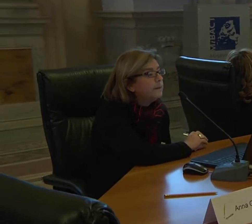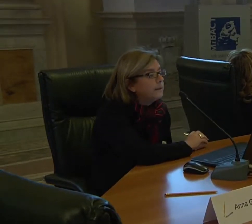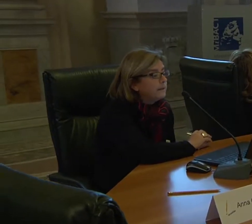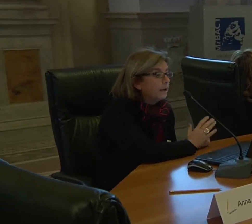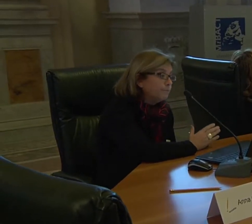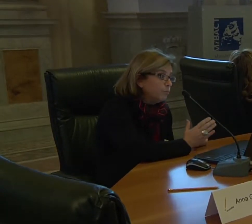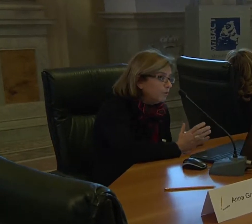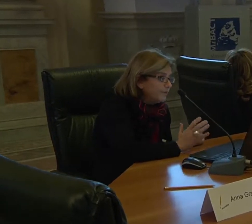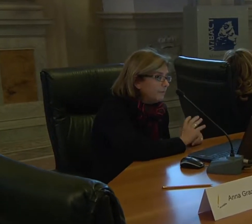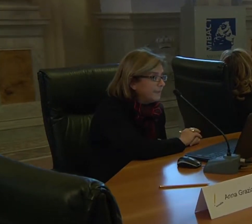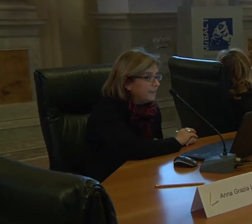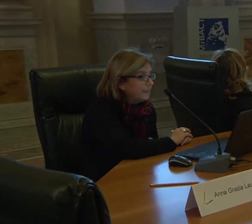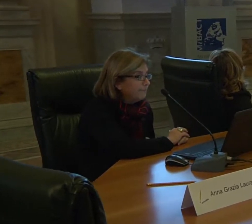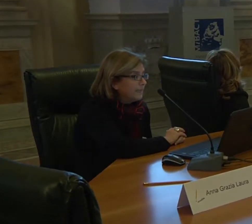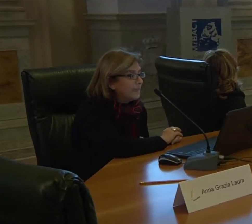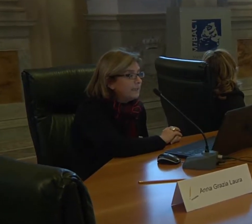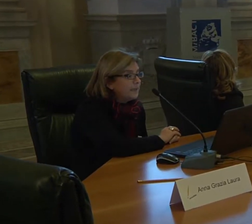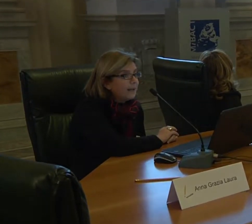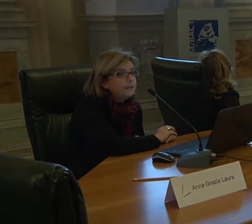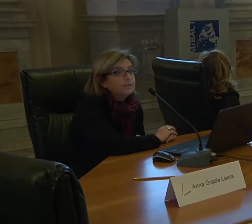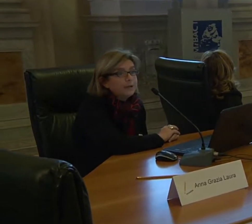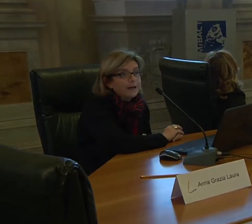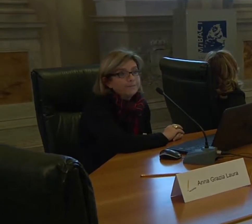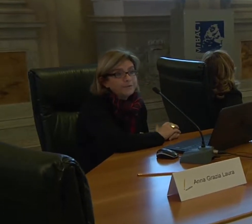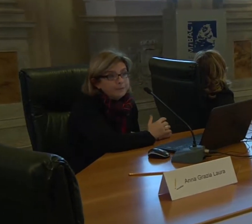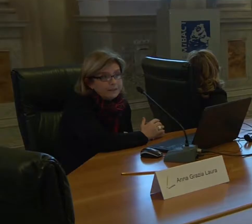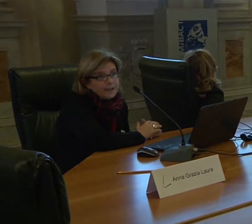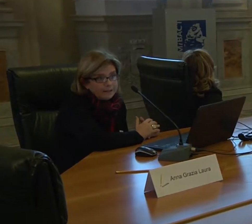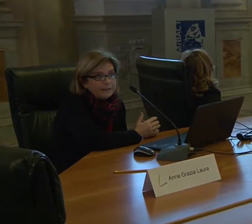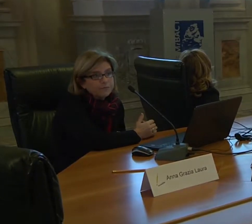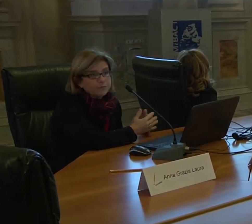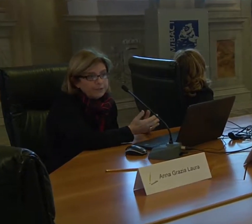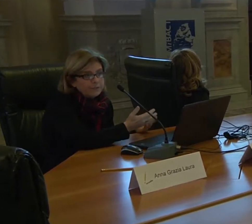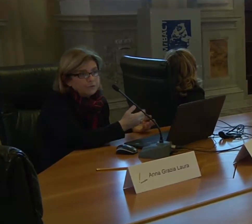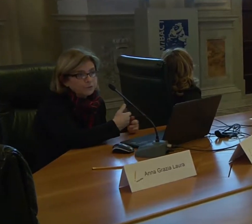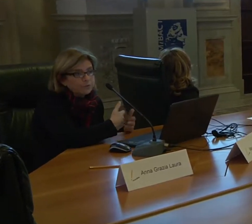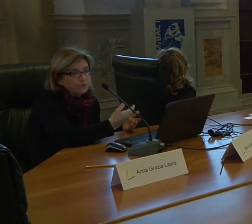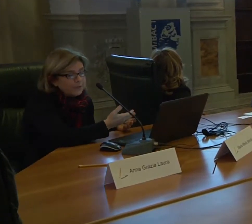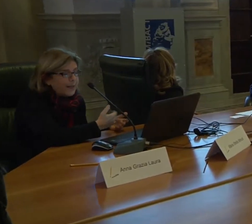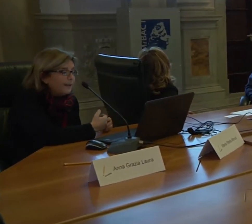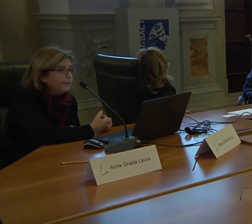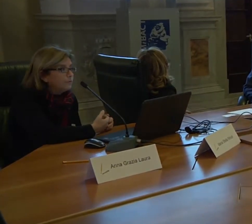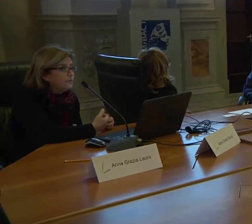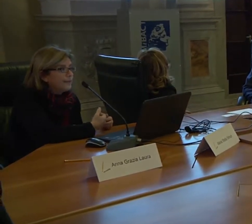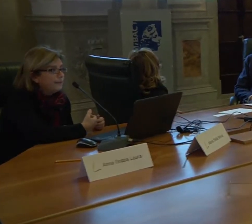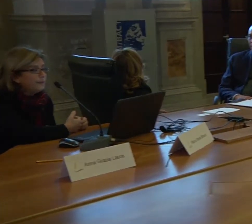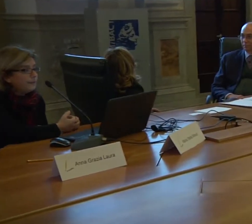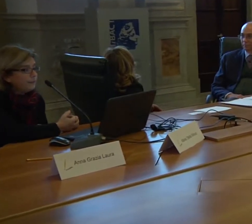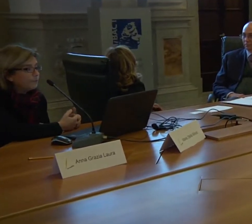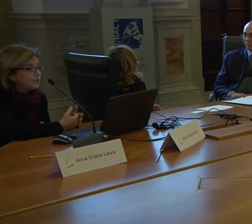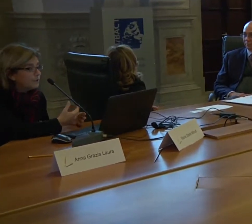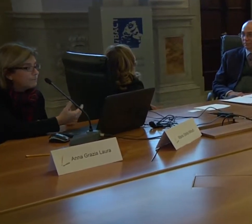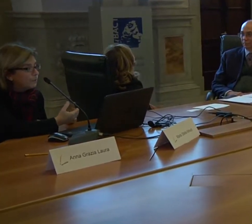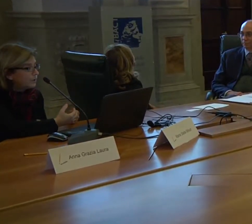parteciperà. Dal punto di vista del materiale didattico, la possibilità di fruire di questo corso online consente